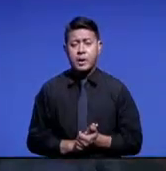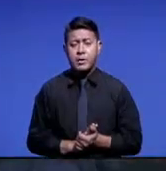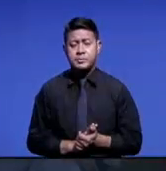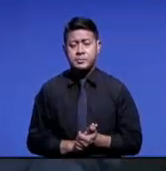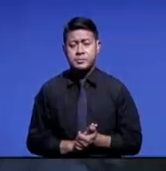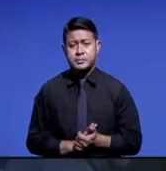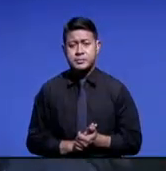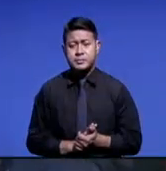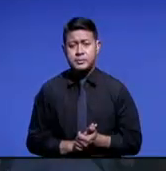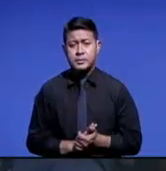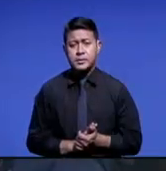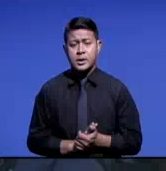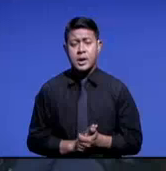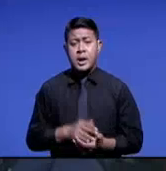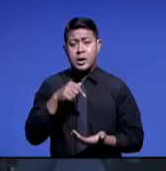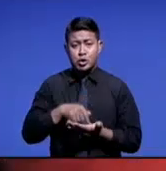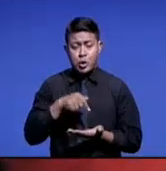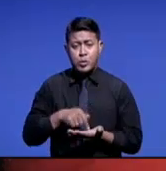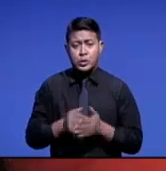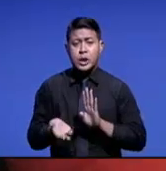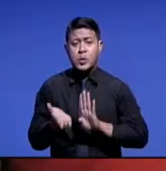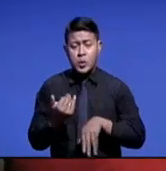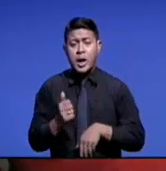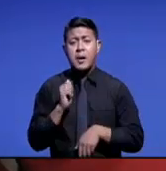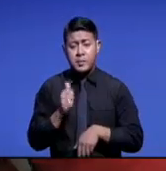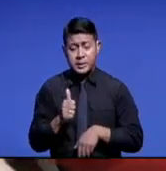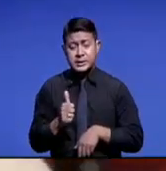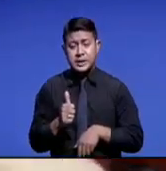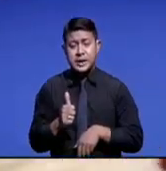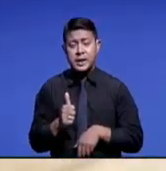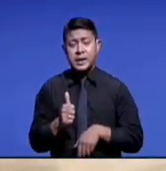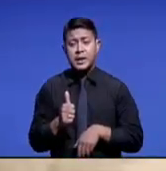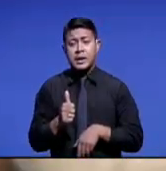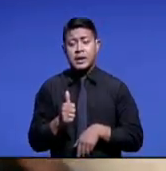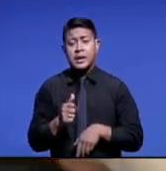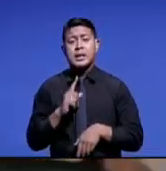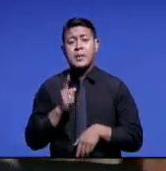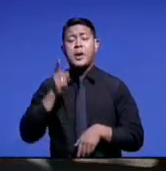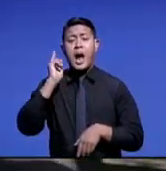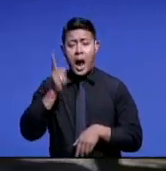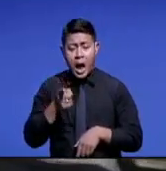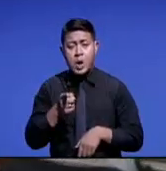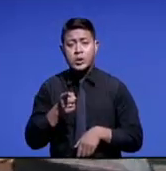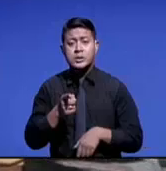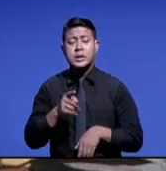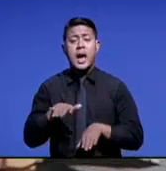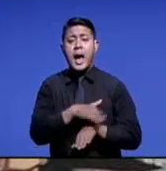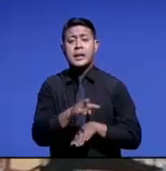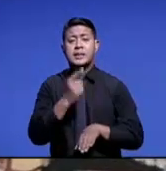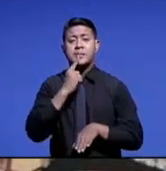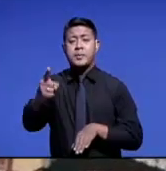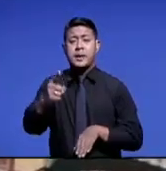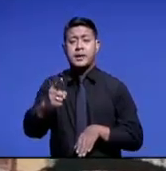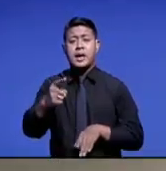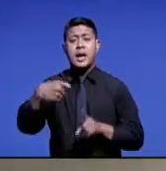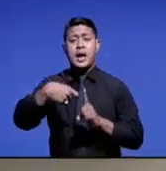dikutip CNNIndonesia.com, pemungutan suara ulang dapat digelar jika dapat rekomendasi dari panitia pengawas setempat.